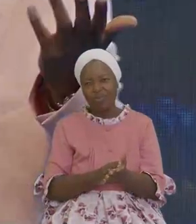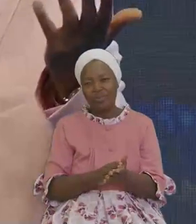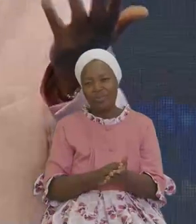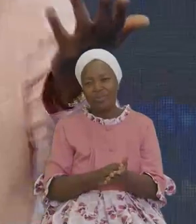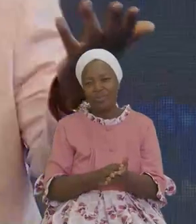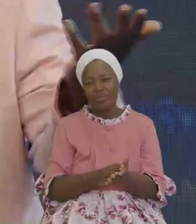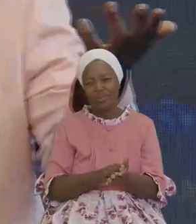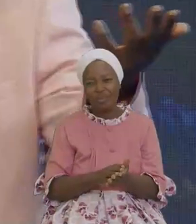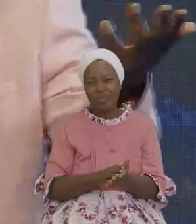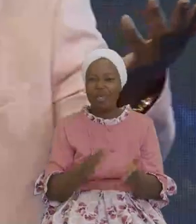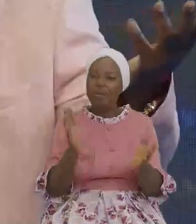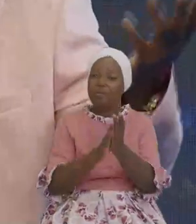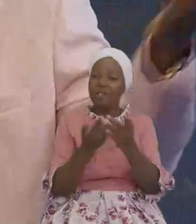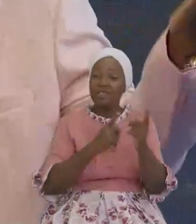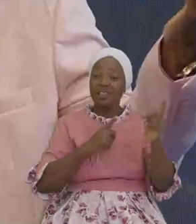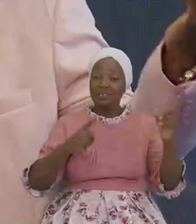école.